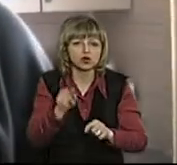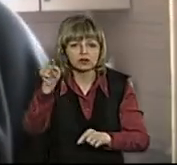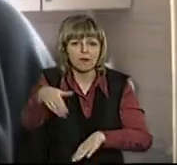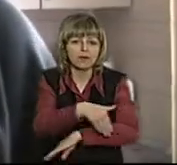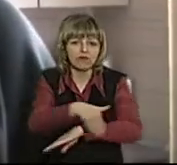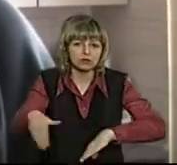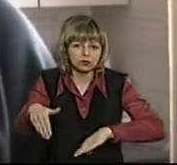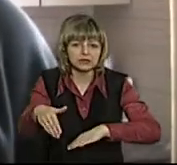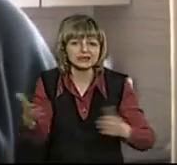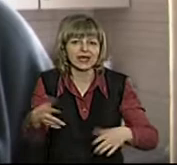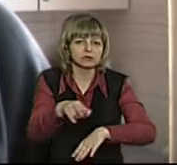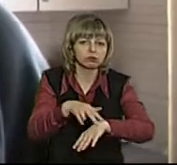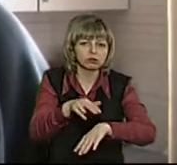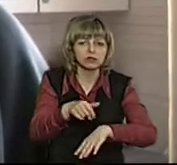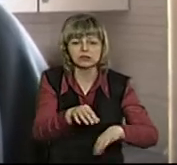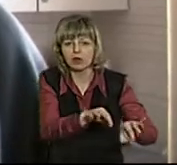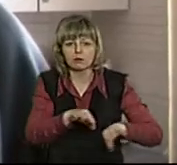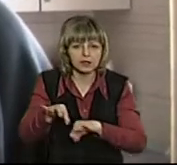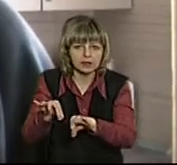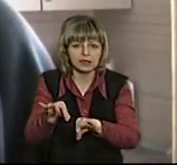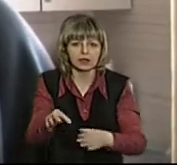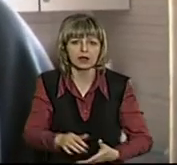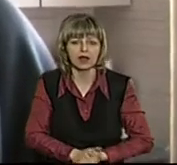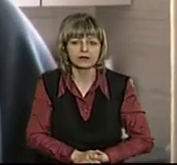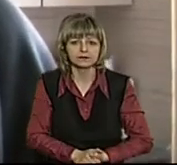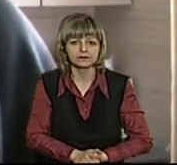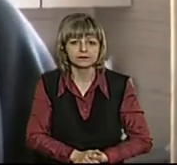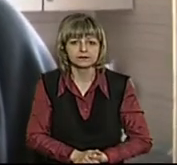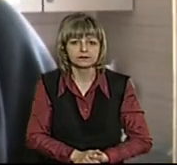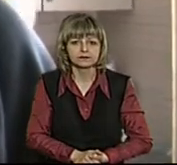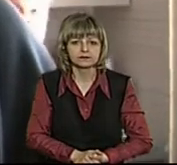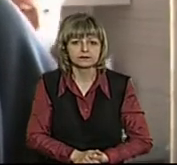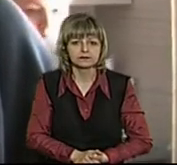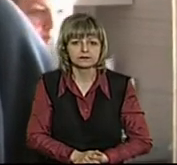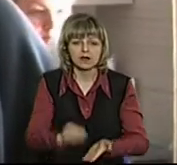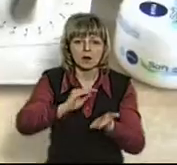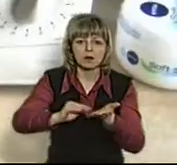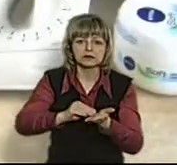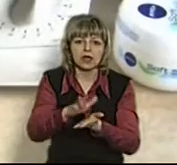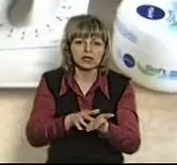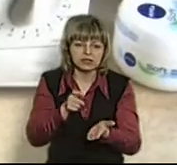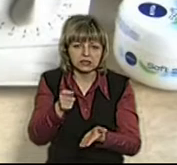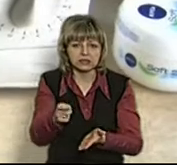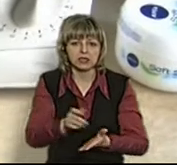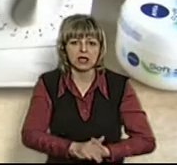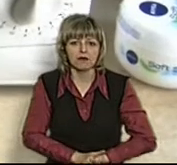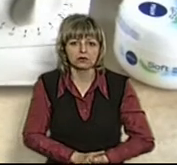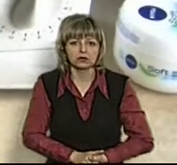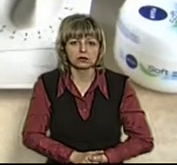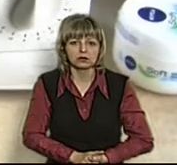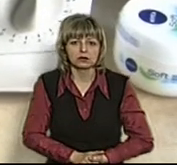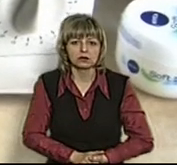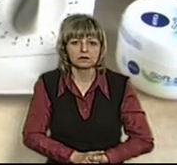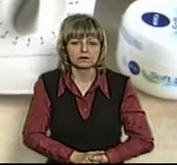там якраз міліція там приїхала, то ще. Виходили до тої міліції? Да, писали заяву. Мікроволновка, холодильник